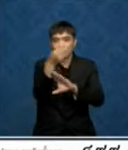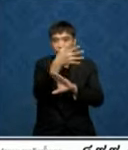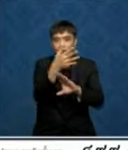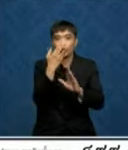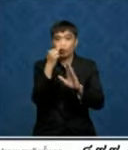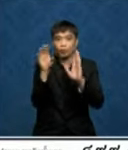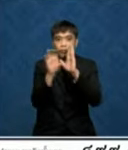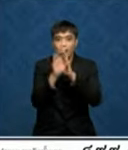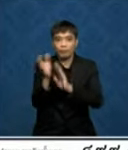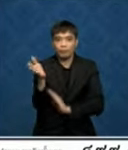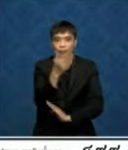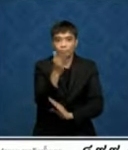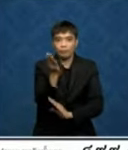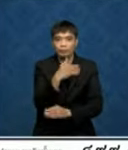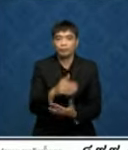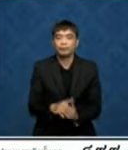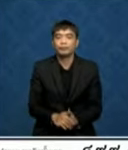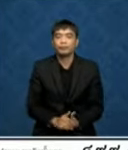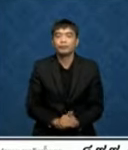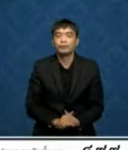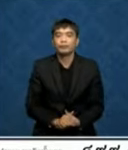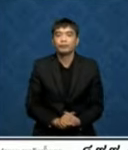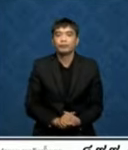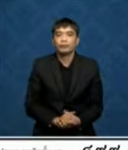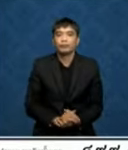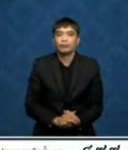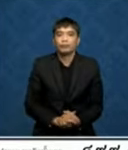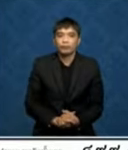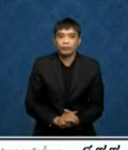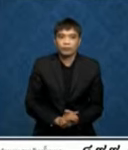ด้วยนะครับครับ